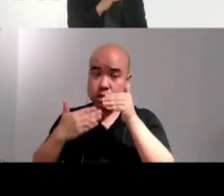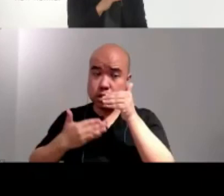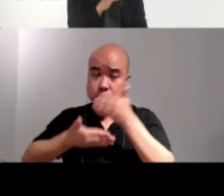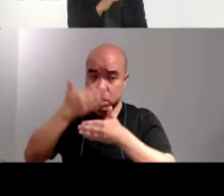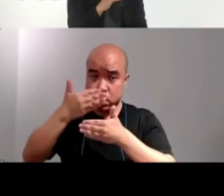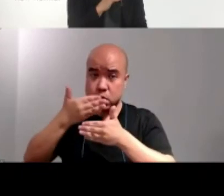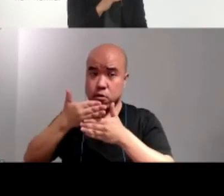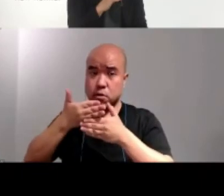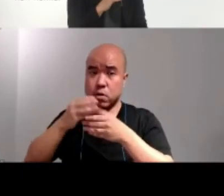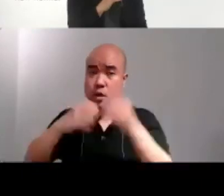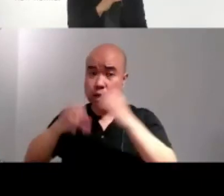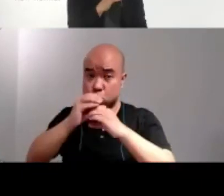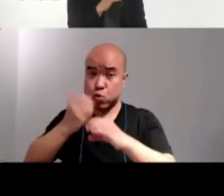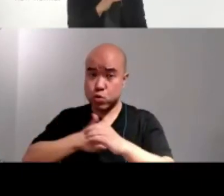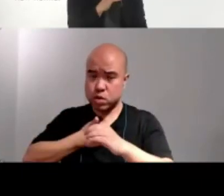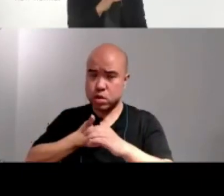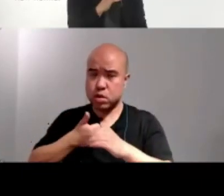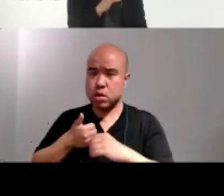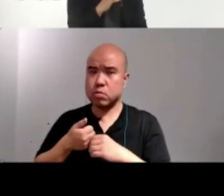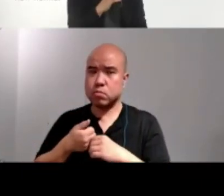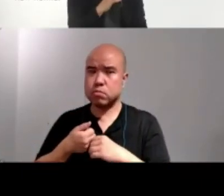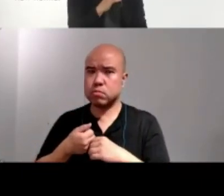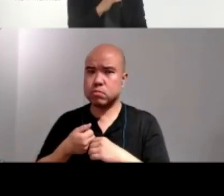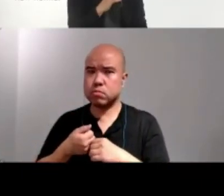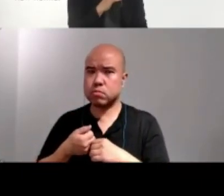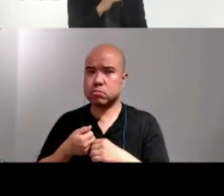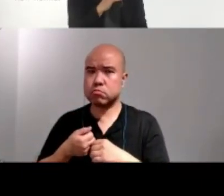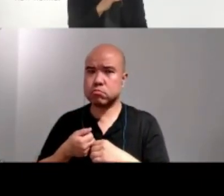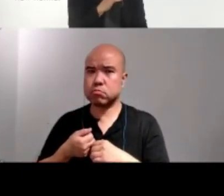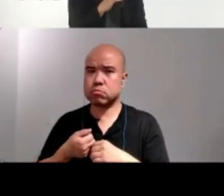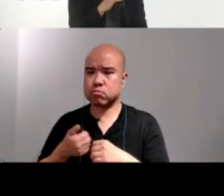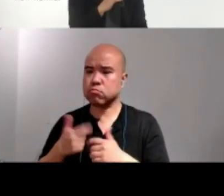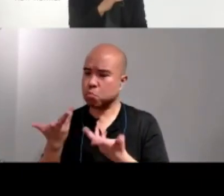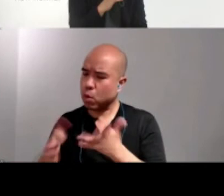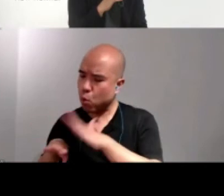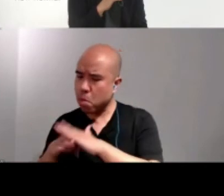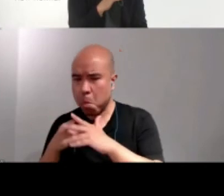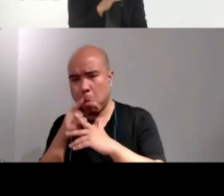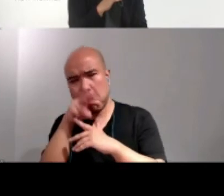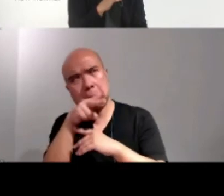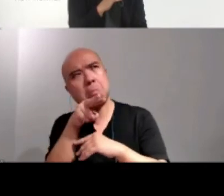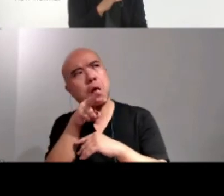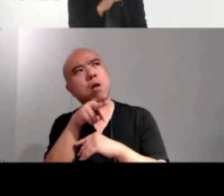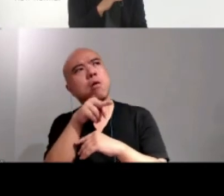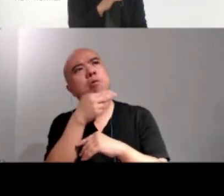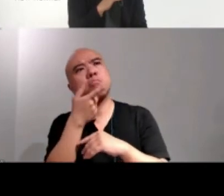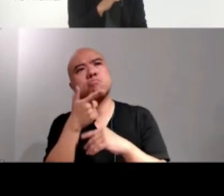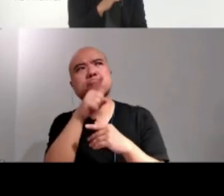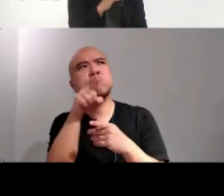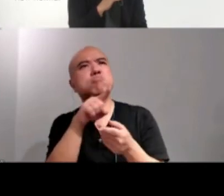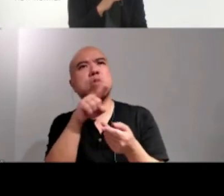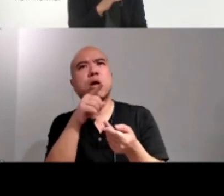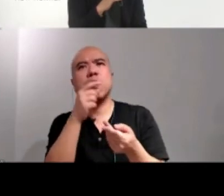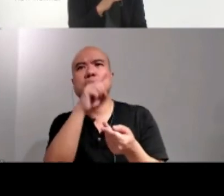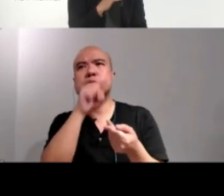我哋特别关注，我哋唔可以唔放低我哋工作去了解，去留意一下点解会出现呢啲状况，同埋了解一